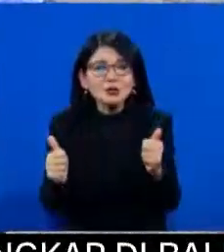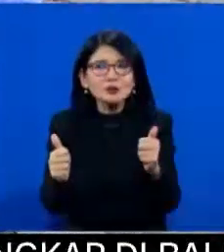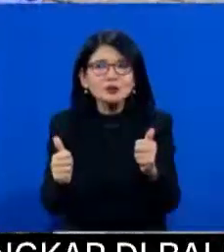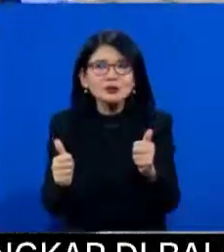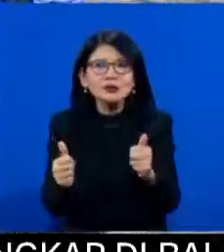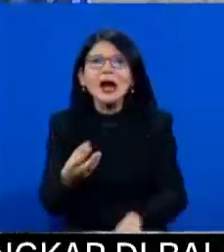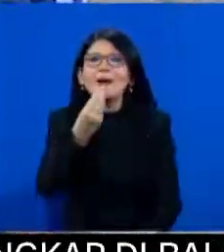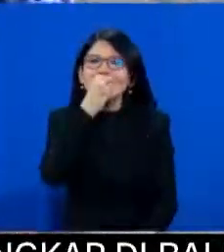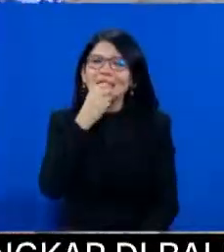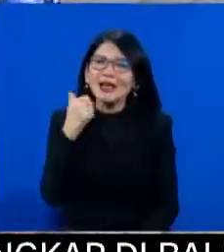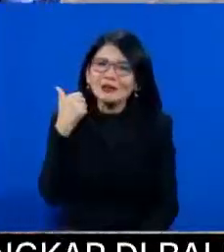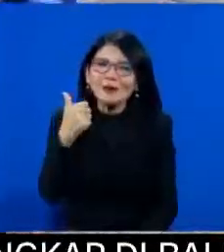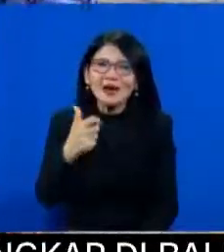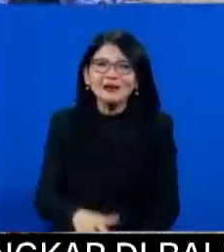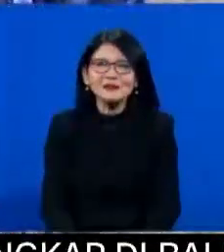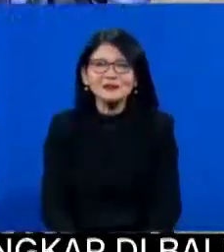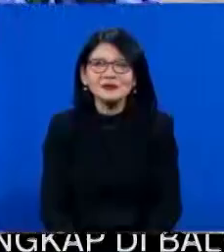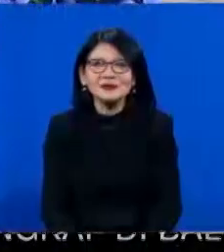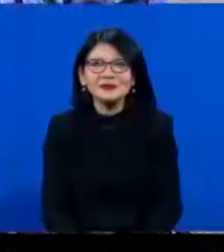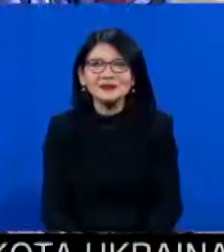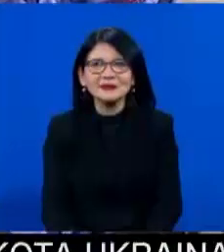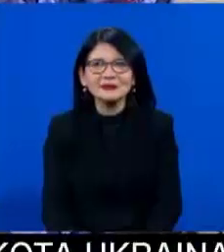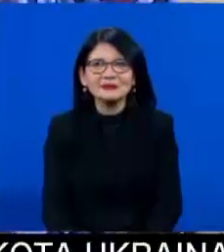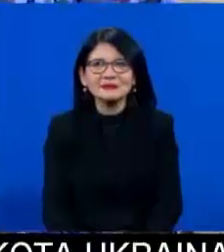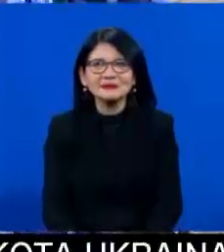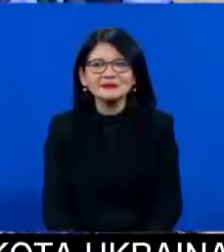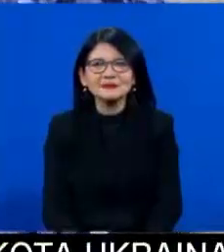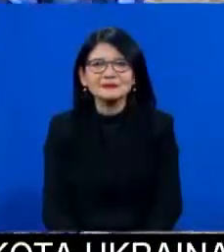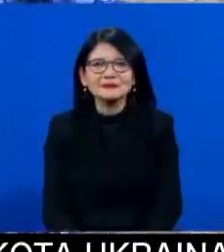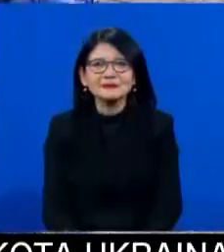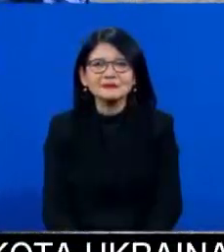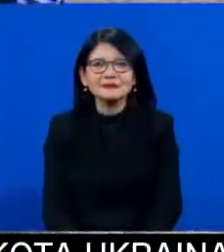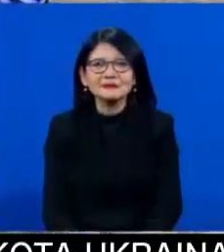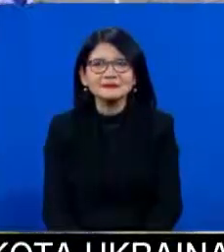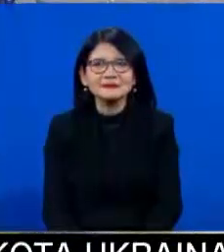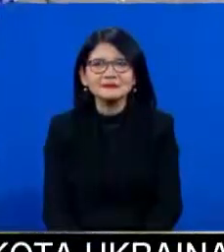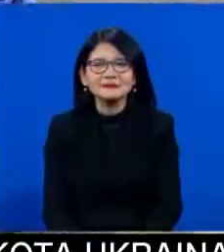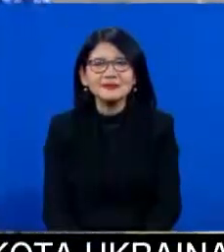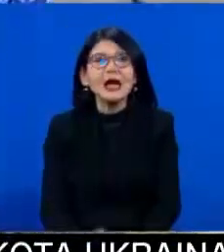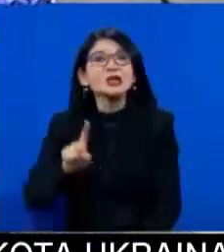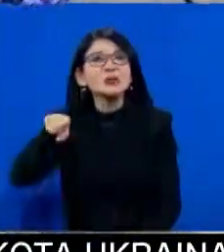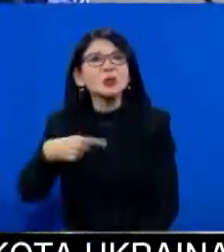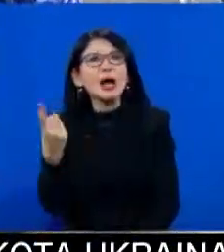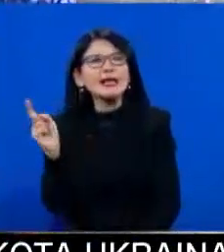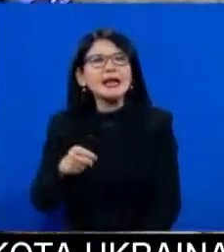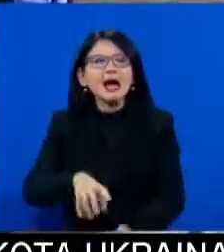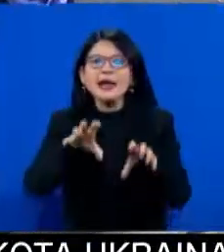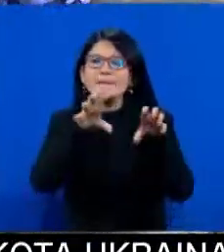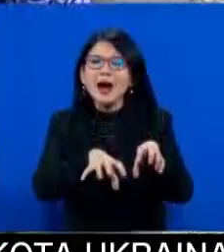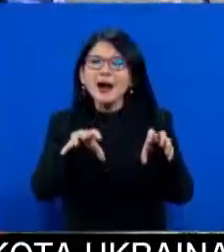kualitasnya juga baik. Woi, mutunya bagus, kualitasnya juga bagus. Dari awal, dari bahannya ya. Oke Bu,